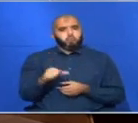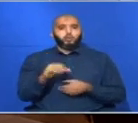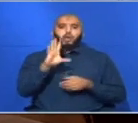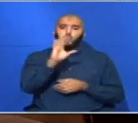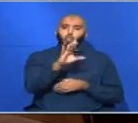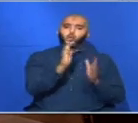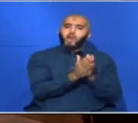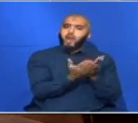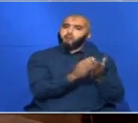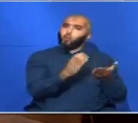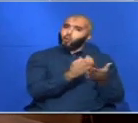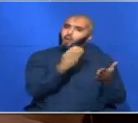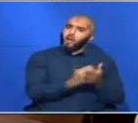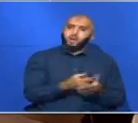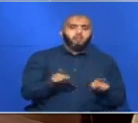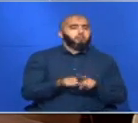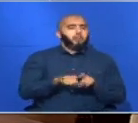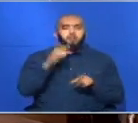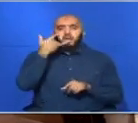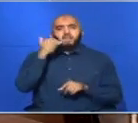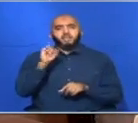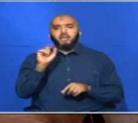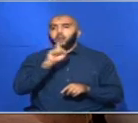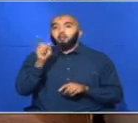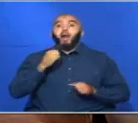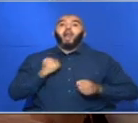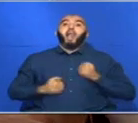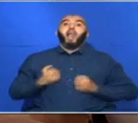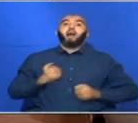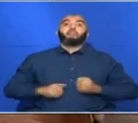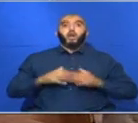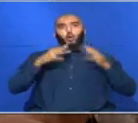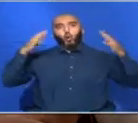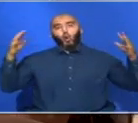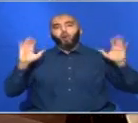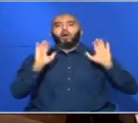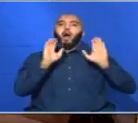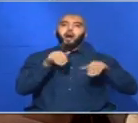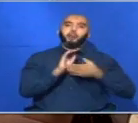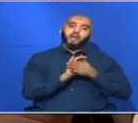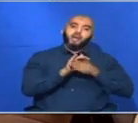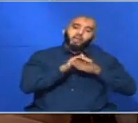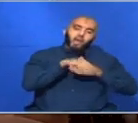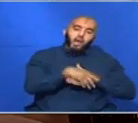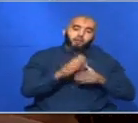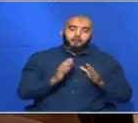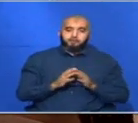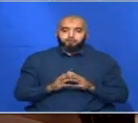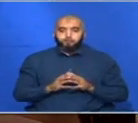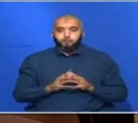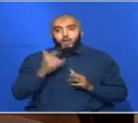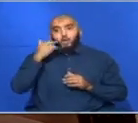لمن ساله كل ذلك جائز اذا اصيب الانسان بالخوف واصيب بالمرض واصابه